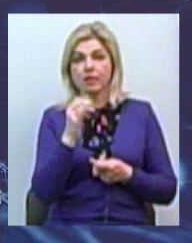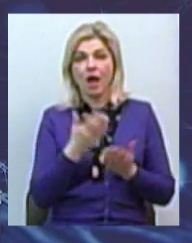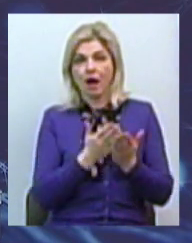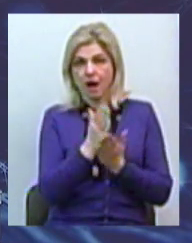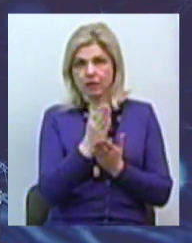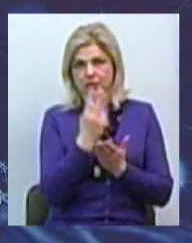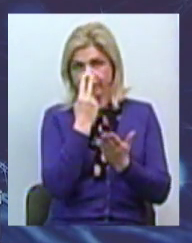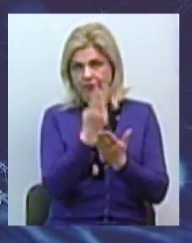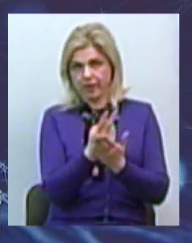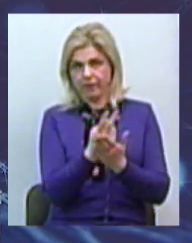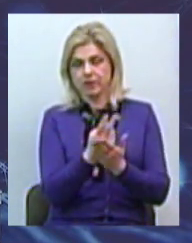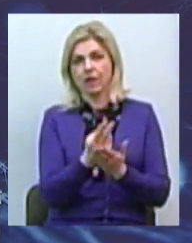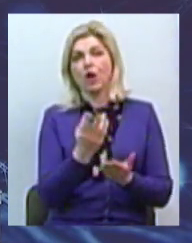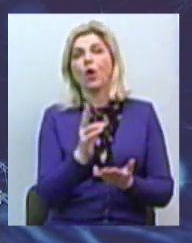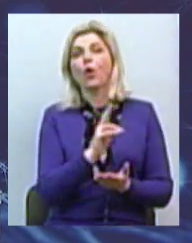дивиться,